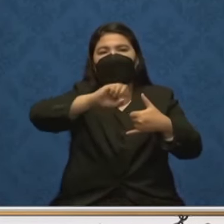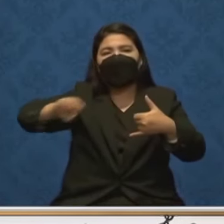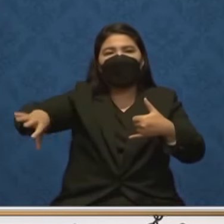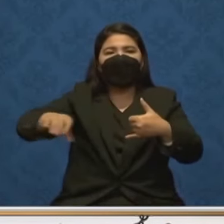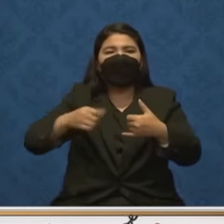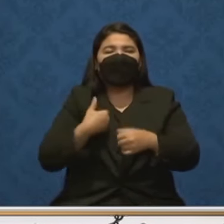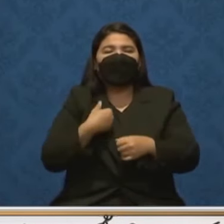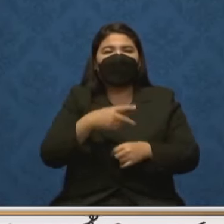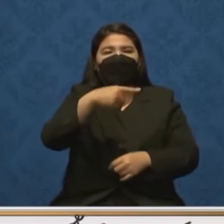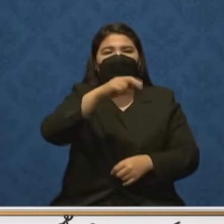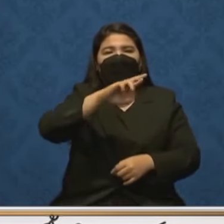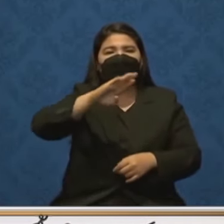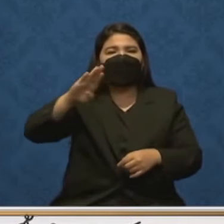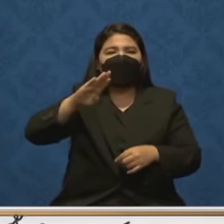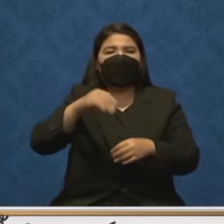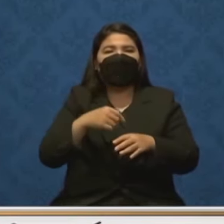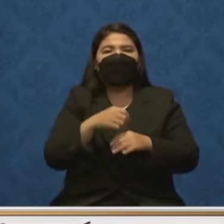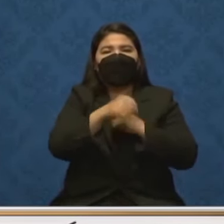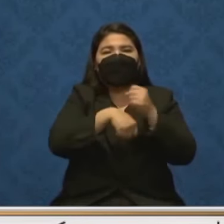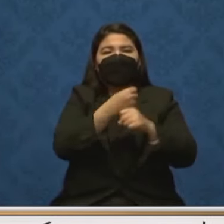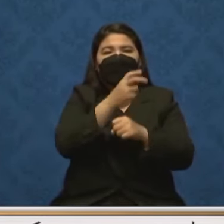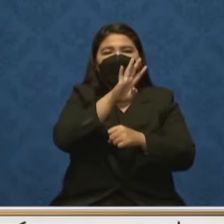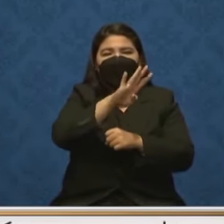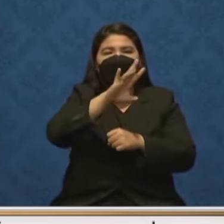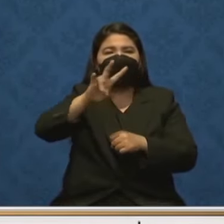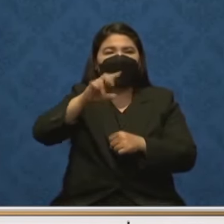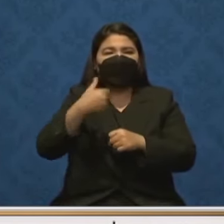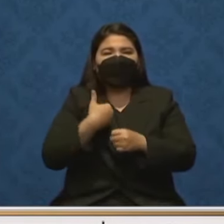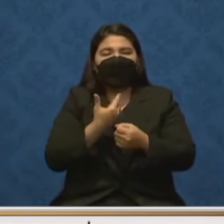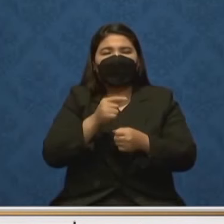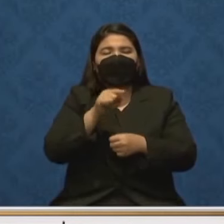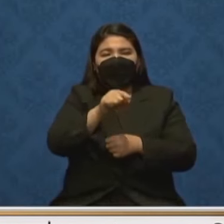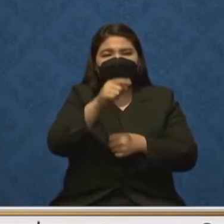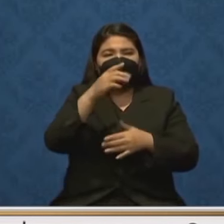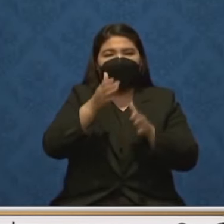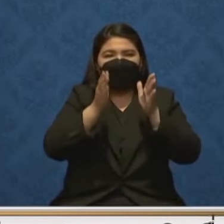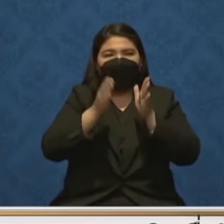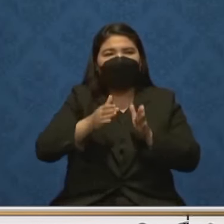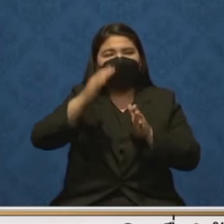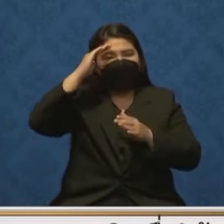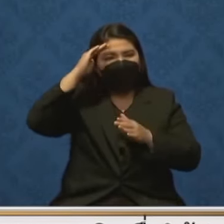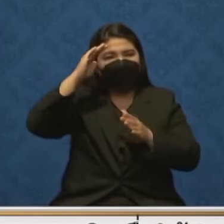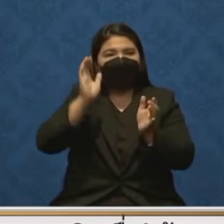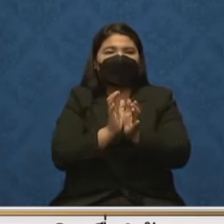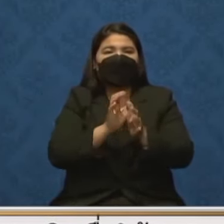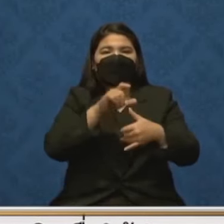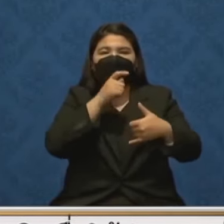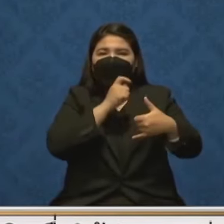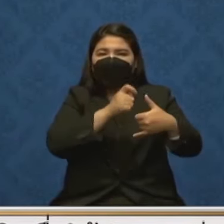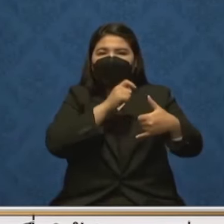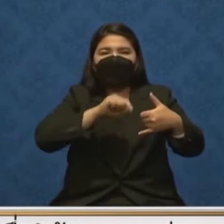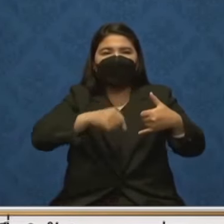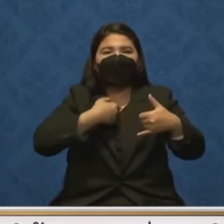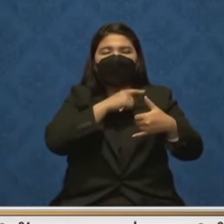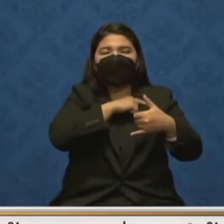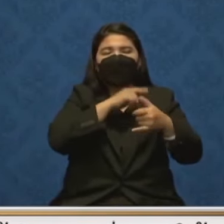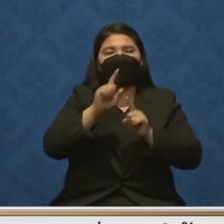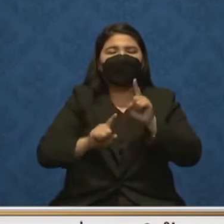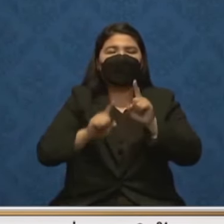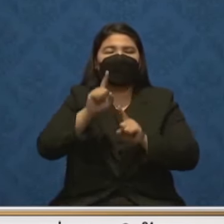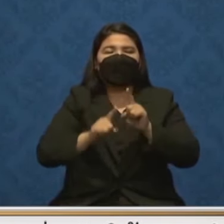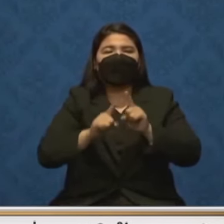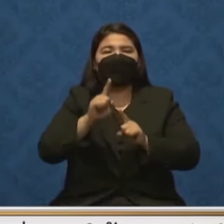ปี 47ได้กำหนดนะคะ Tankความก้าวหน้าให้พนักงานสอบสวนได้มีแท่นความก้าวหน้าไม่ต้องผ่านการประเมินแล้ว